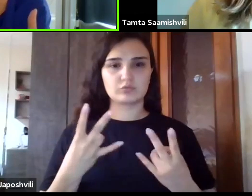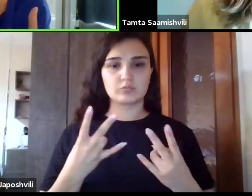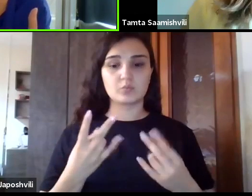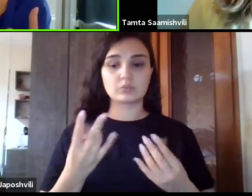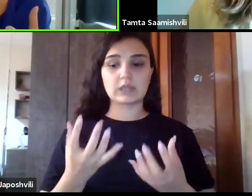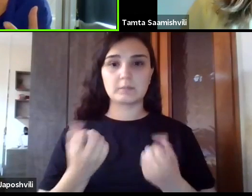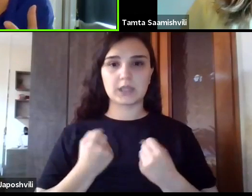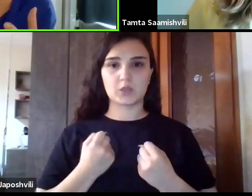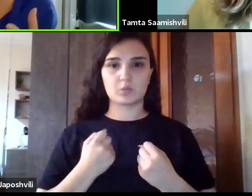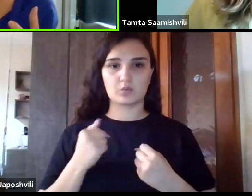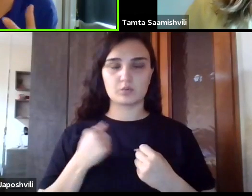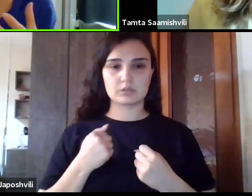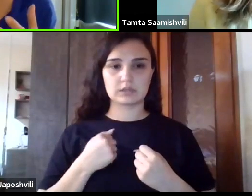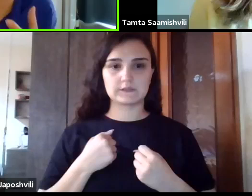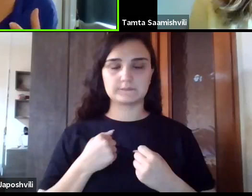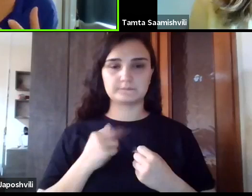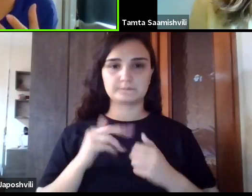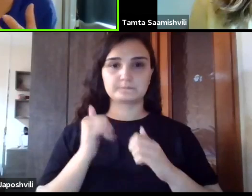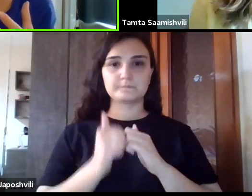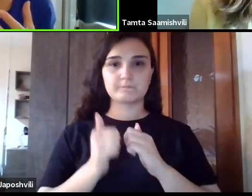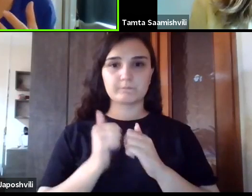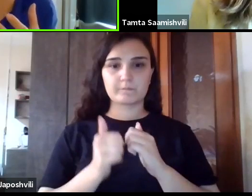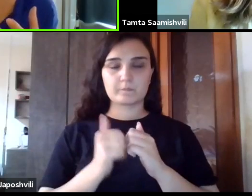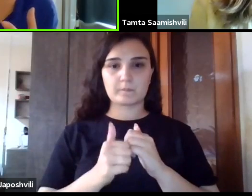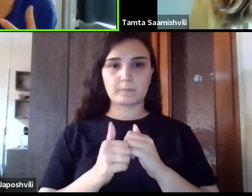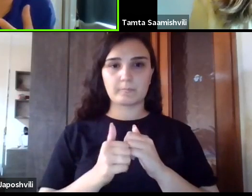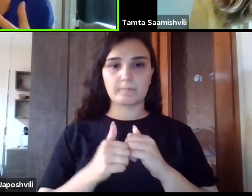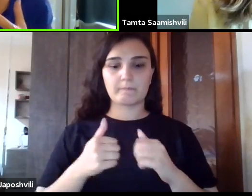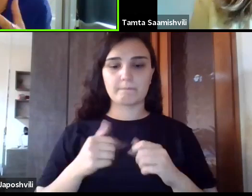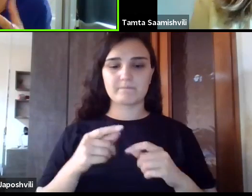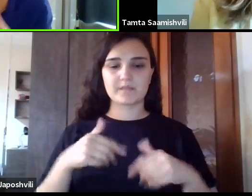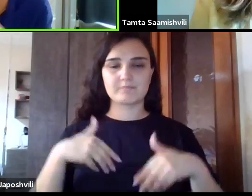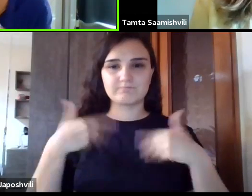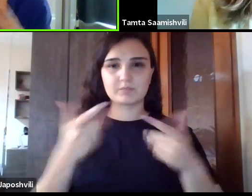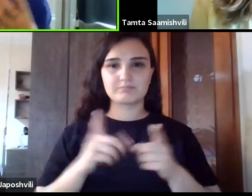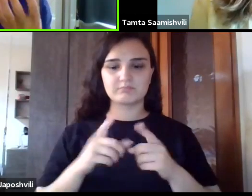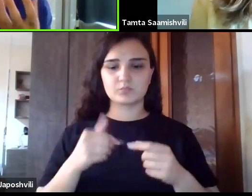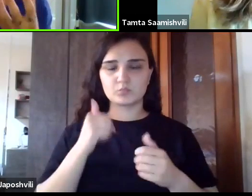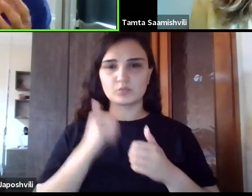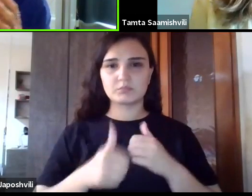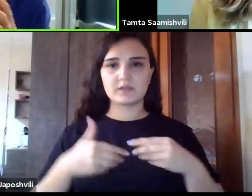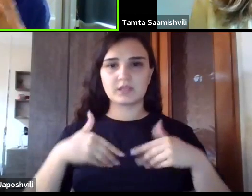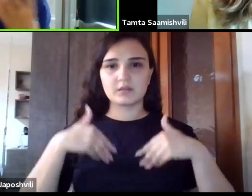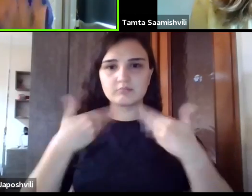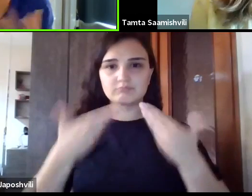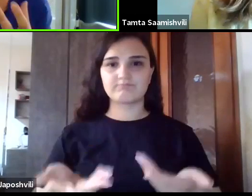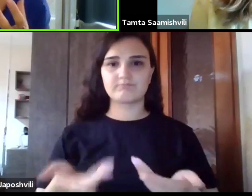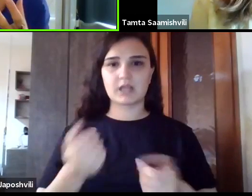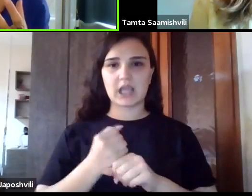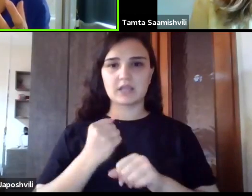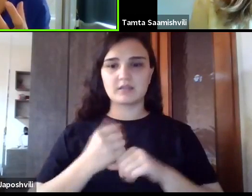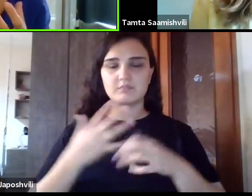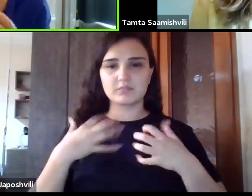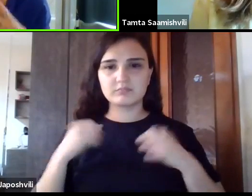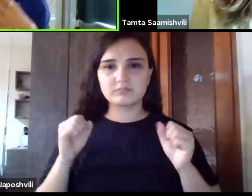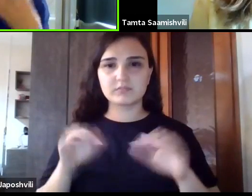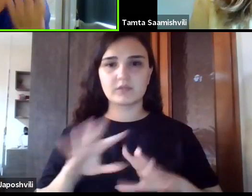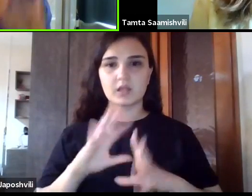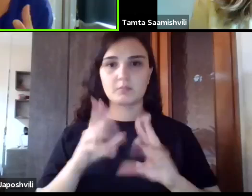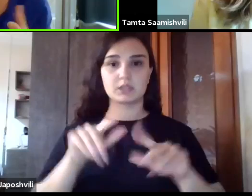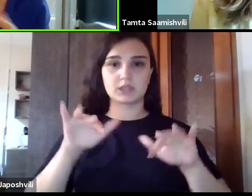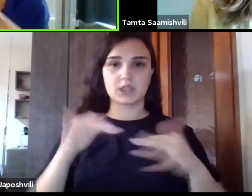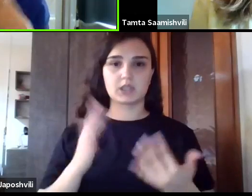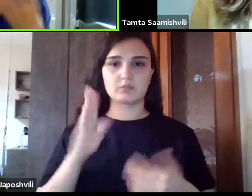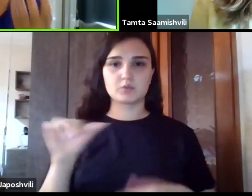უნდა წამოვიდეს და მუდმივად გაცემის პროცესში შეუძლებელია დაიღლებით,